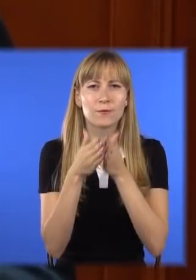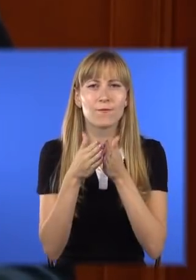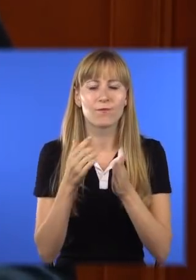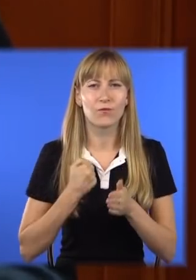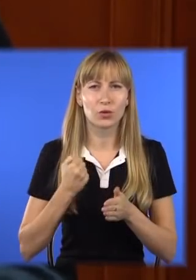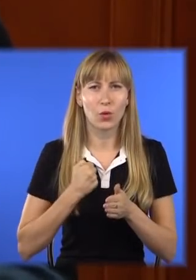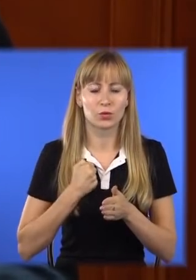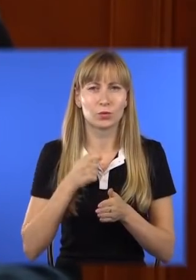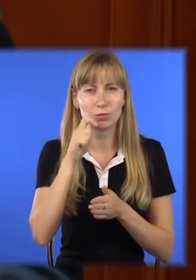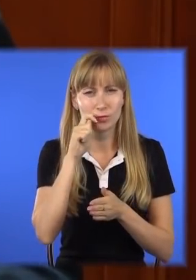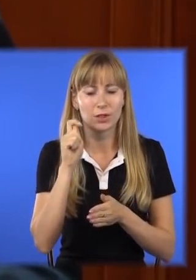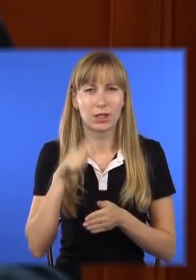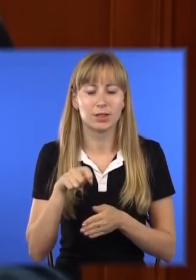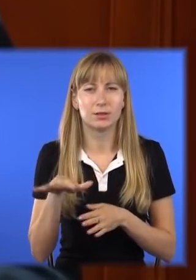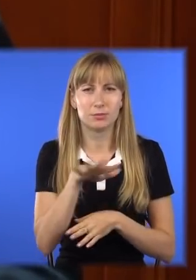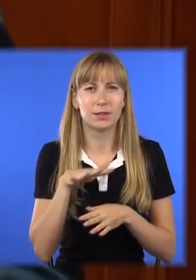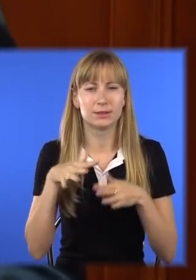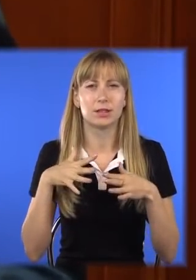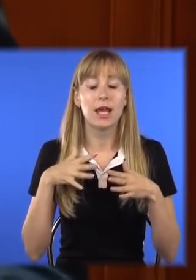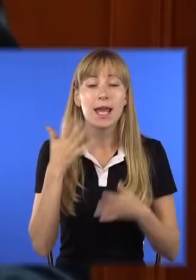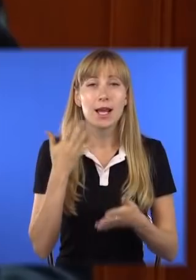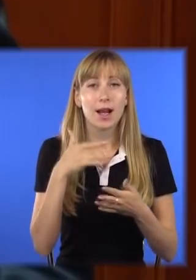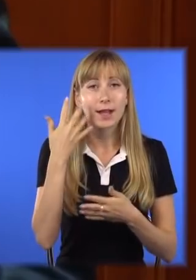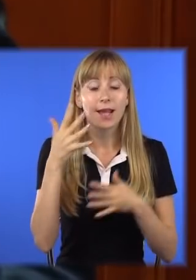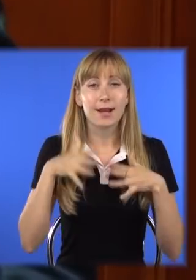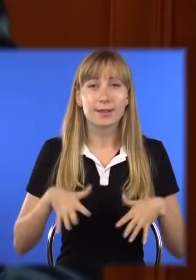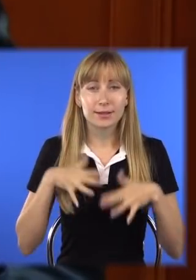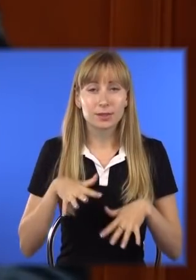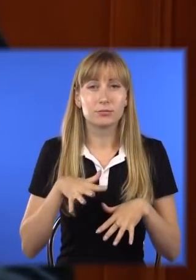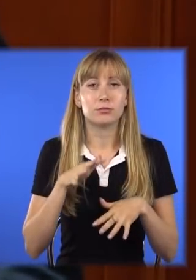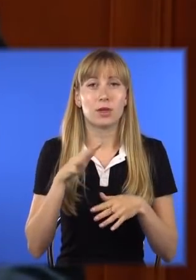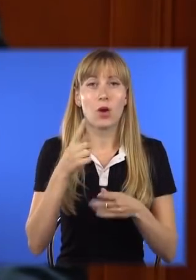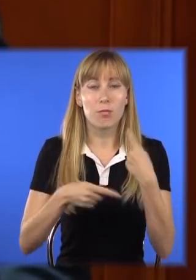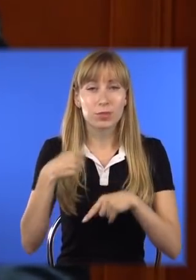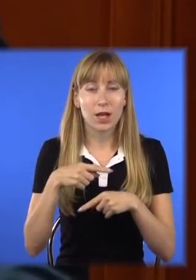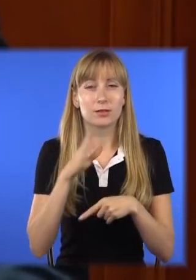повернемо Крим, російської бази в Севастополі точно більше не буде.